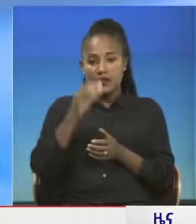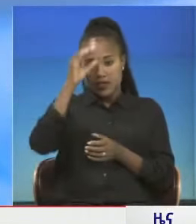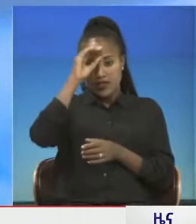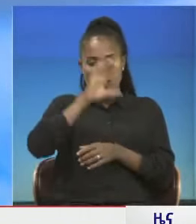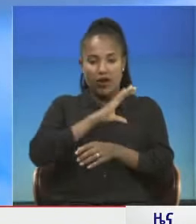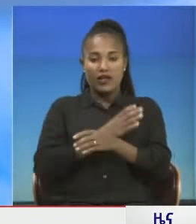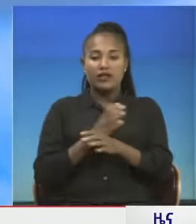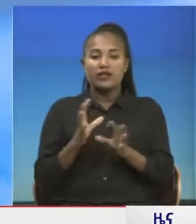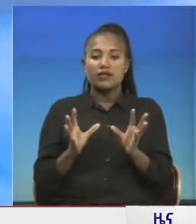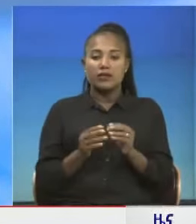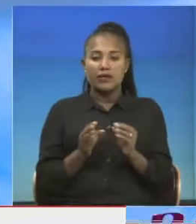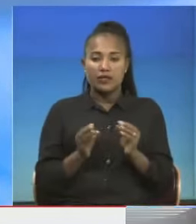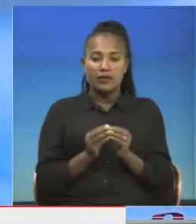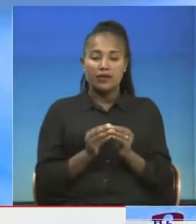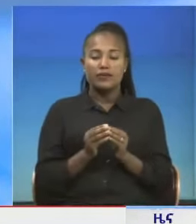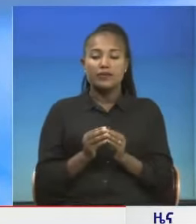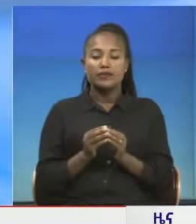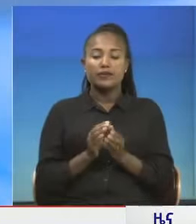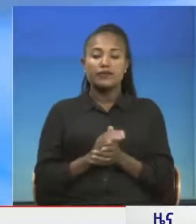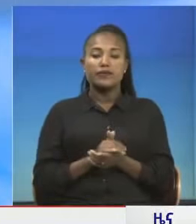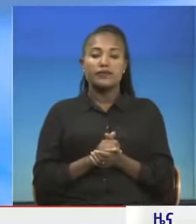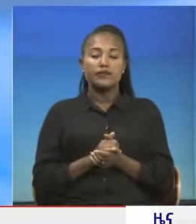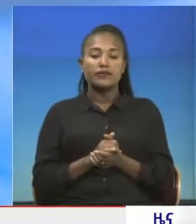የሰው ኃይል እንዲሰባሰብ፣